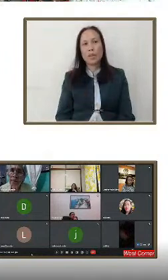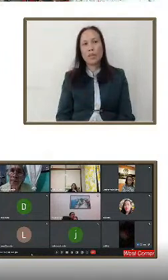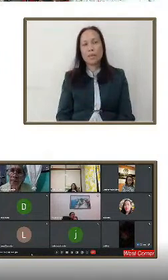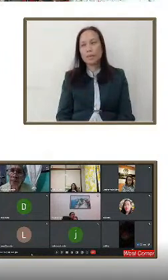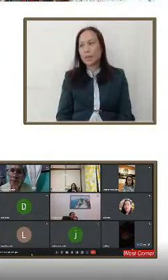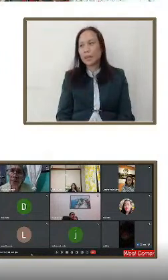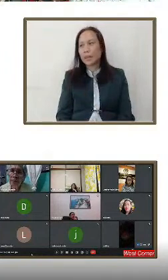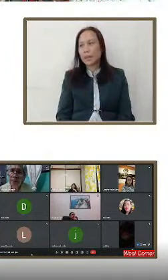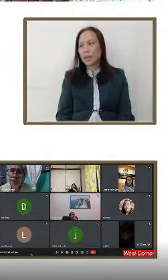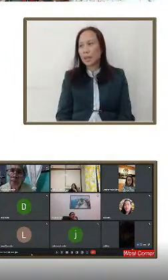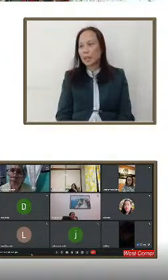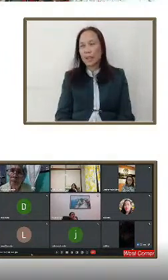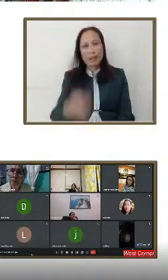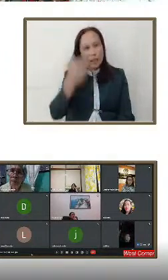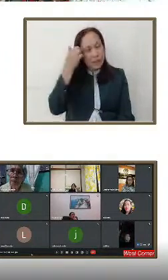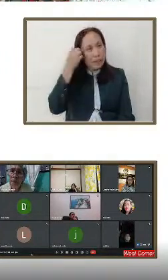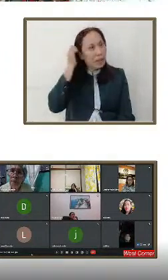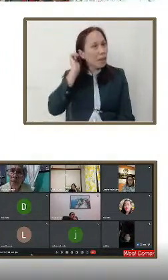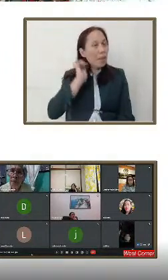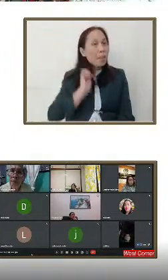Hindi, airport. Ang tinatanong ko.